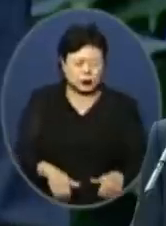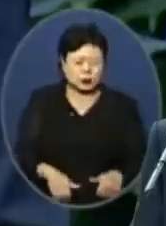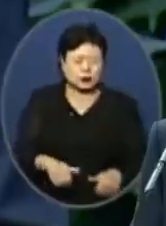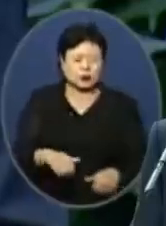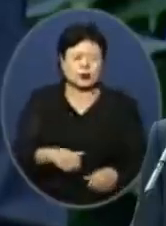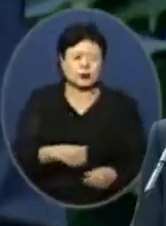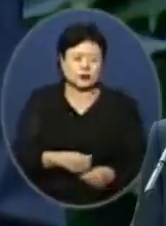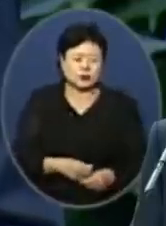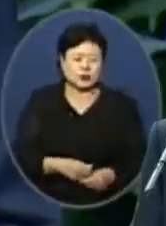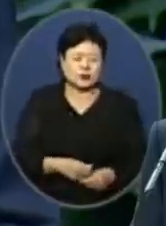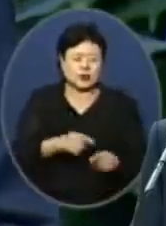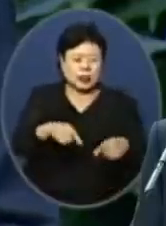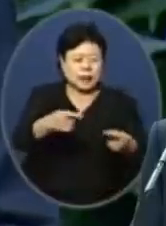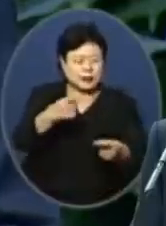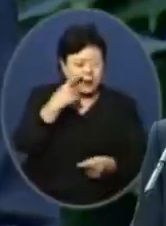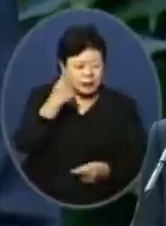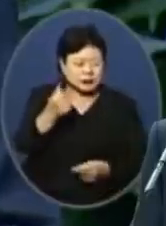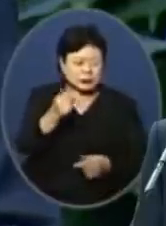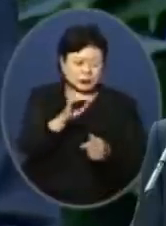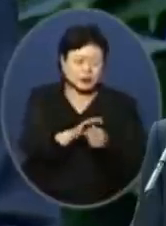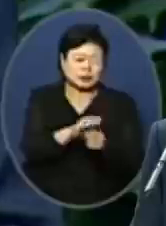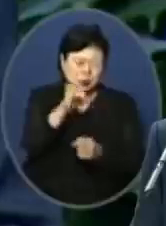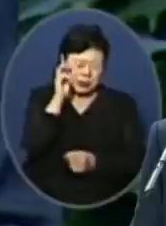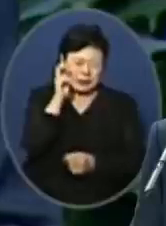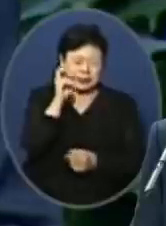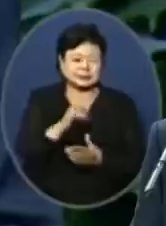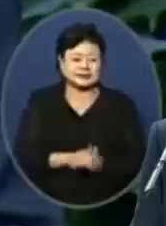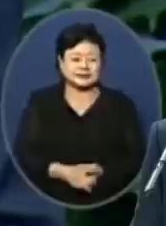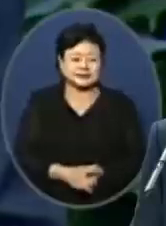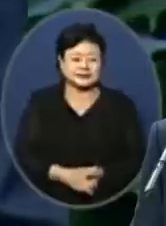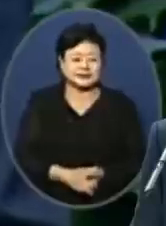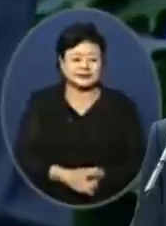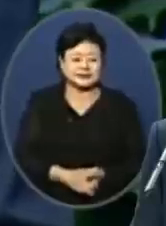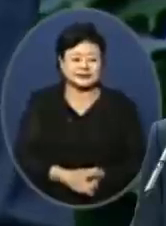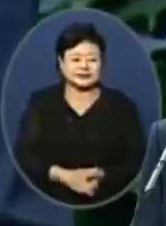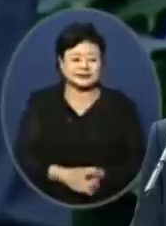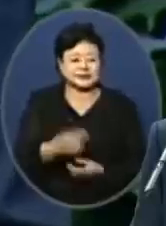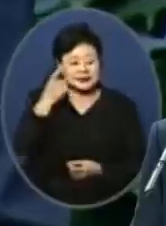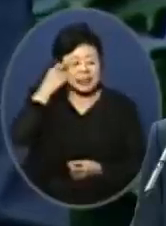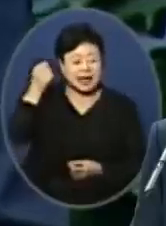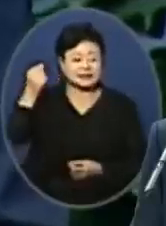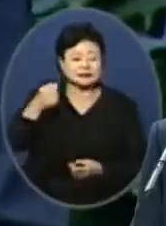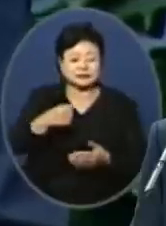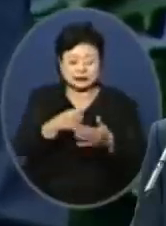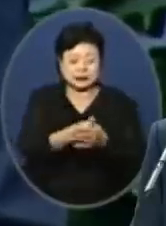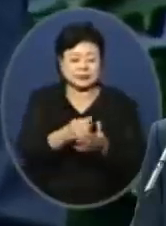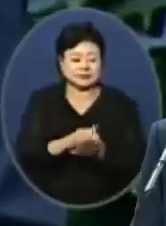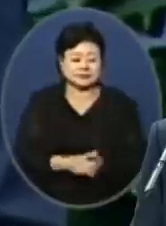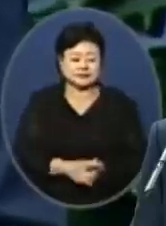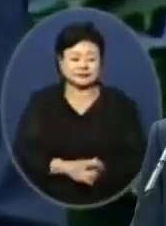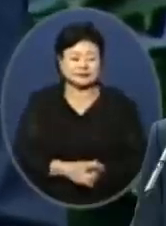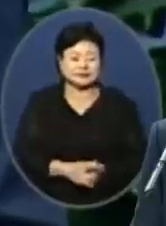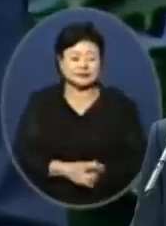보아달라고 가면 아버지가 보아주실지 모르겠다. 그래서 그는 하루 결심을 하고